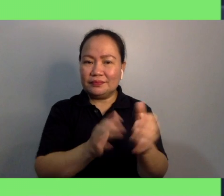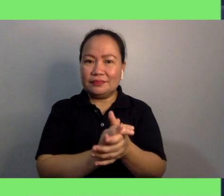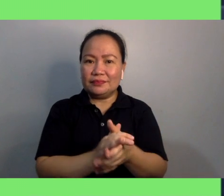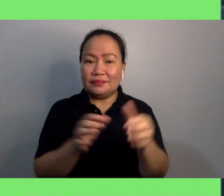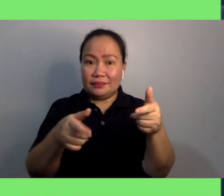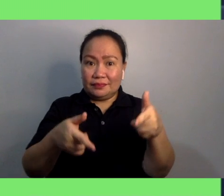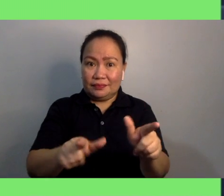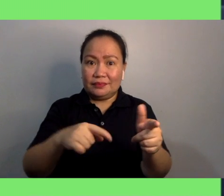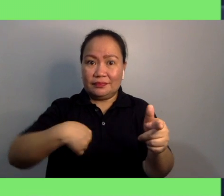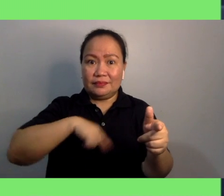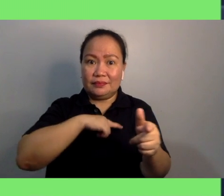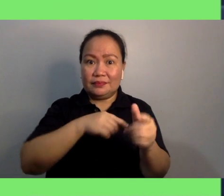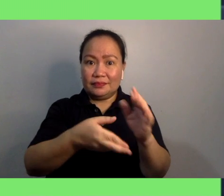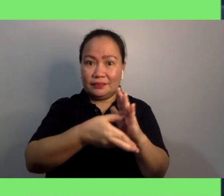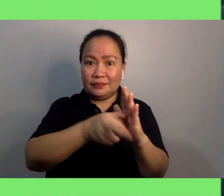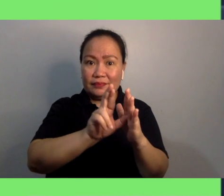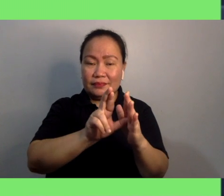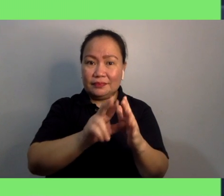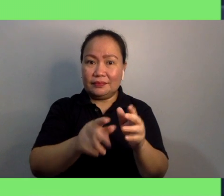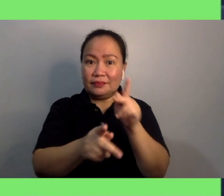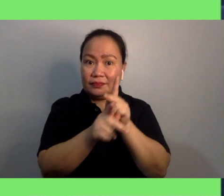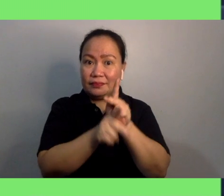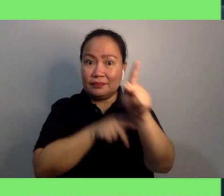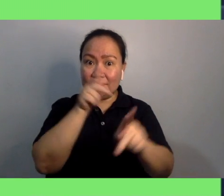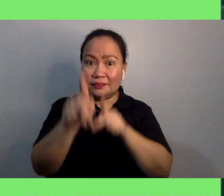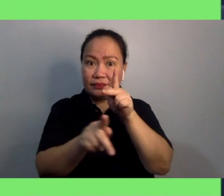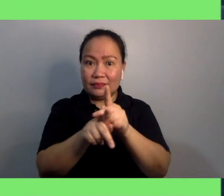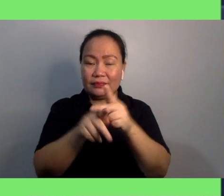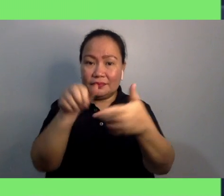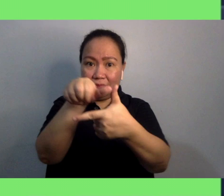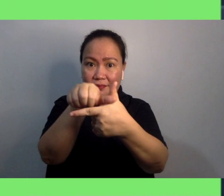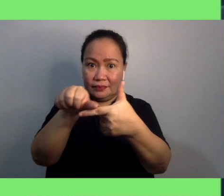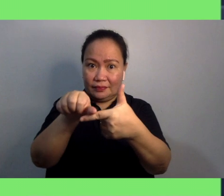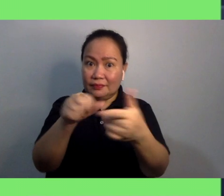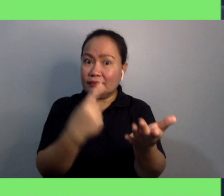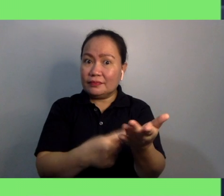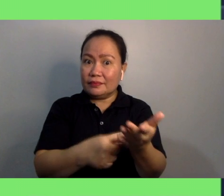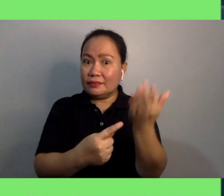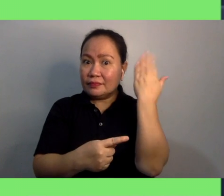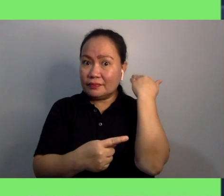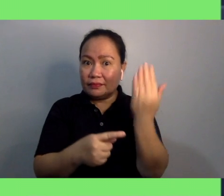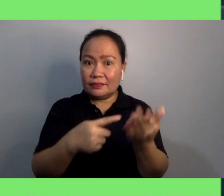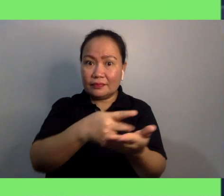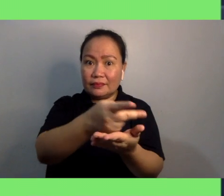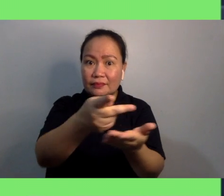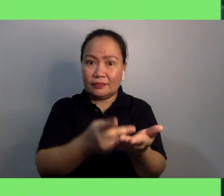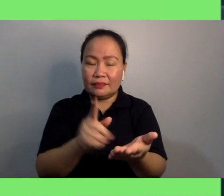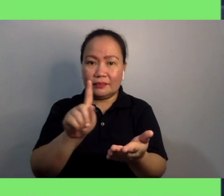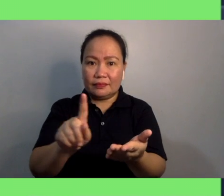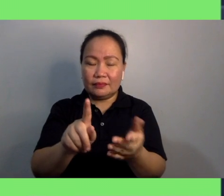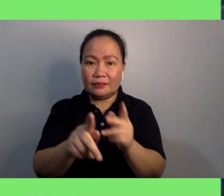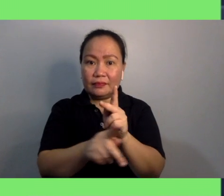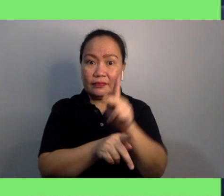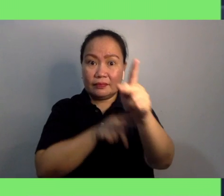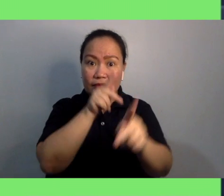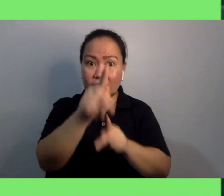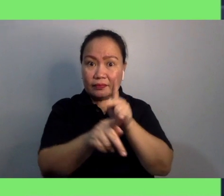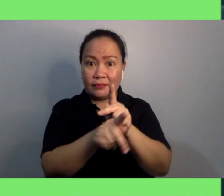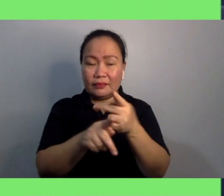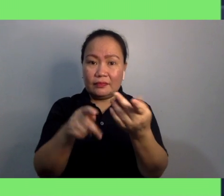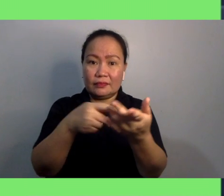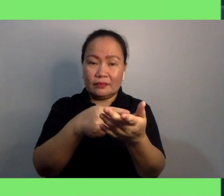the kinds of angles. So, ito po ay na-discuss ko po sa part 1. Okay, yung kinds of angles, how to